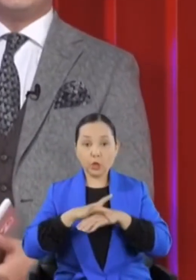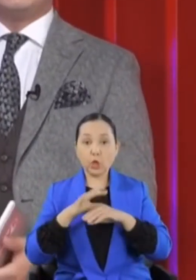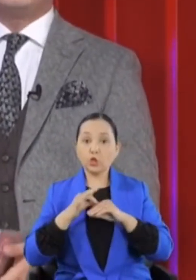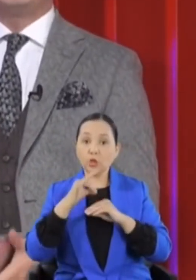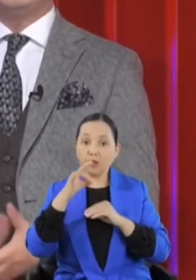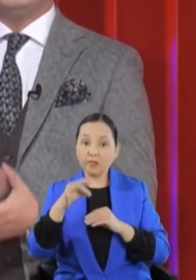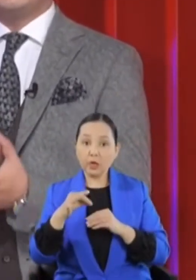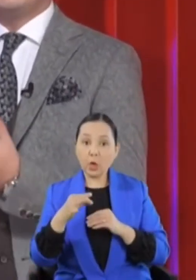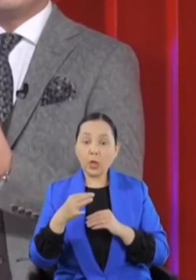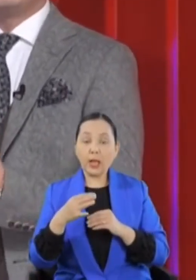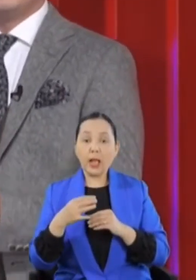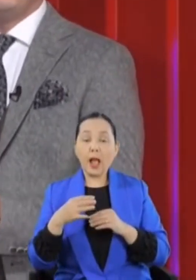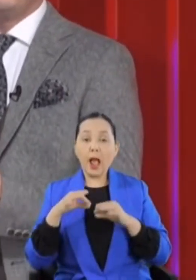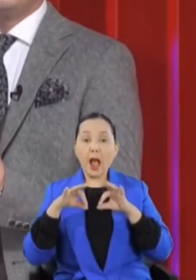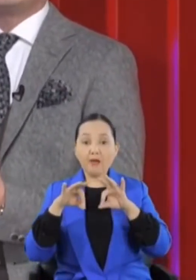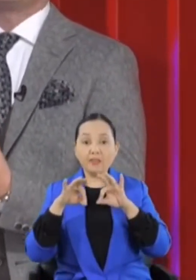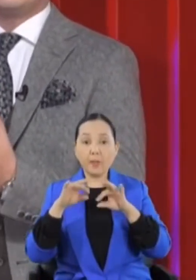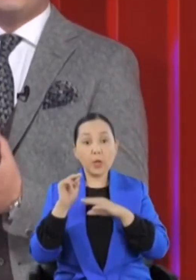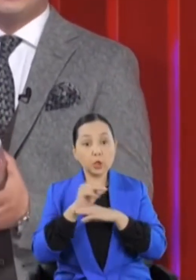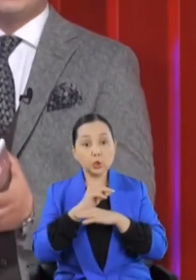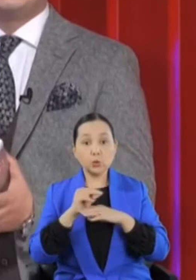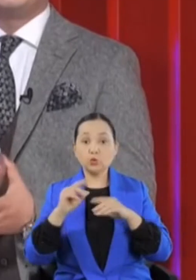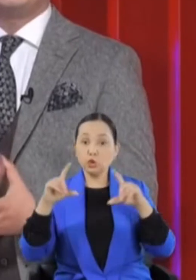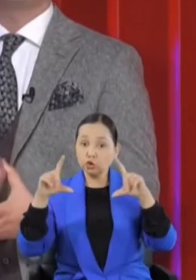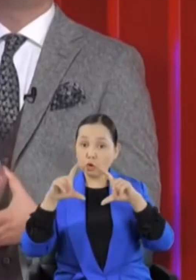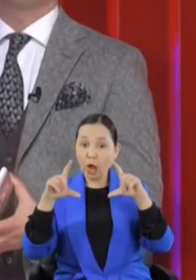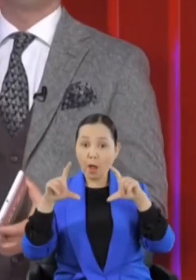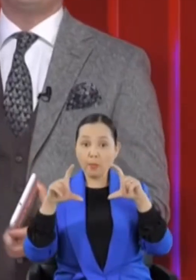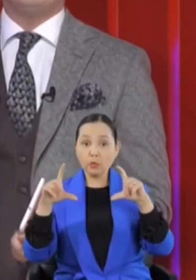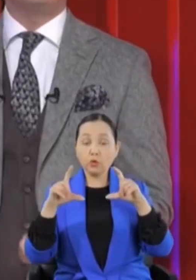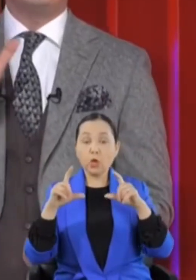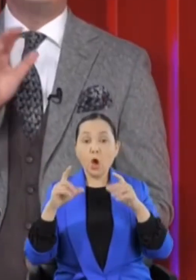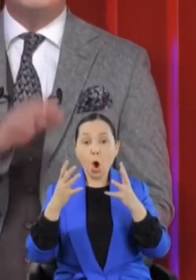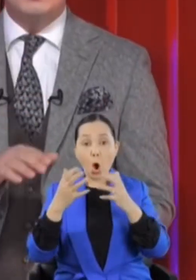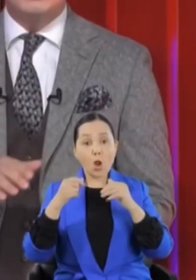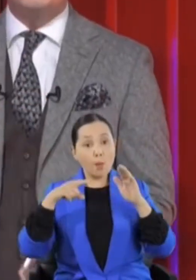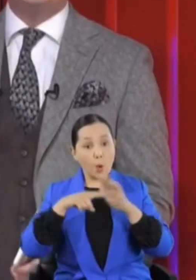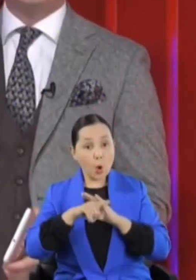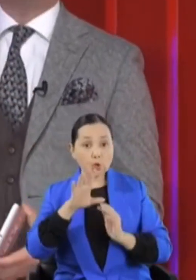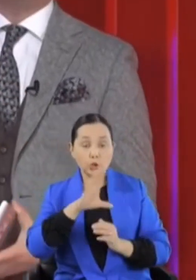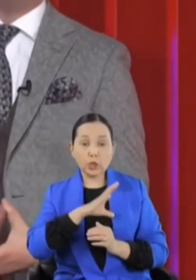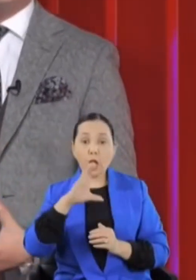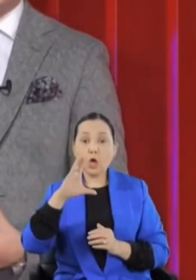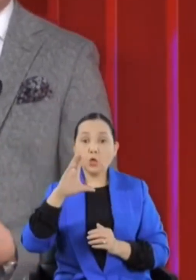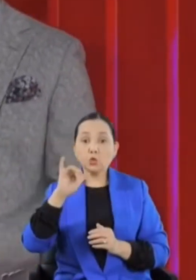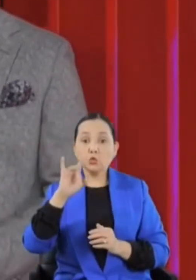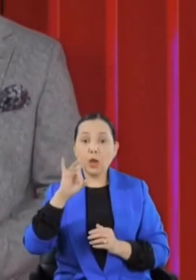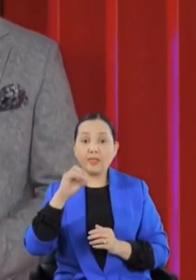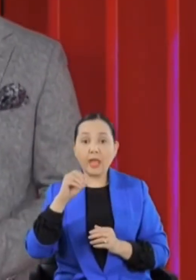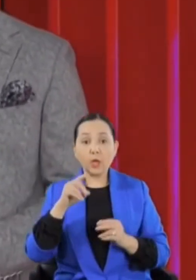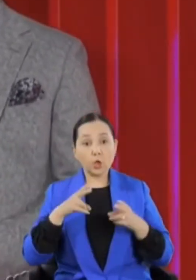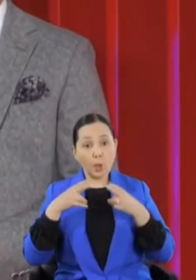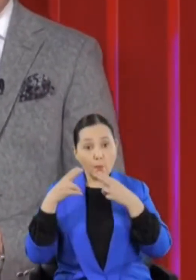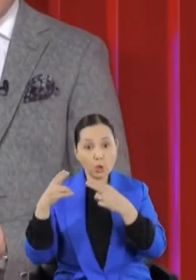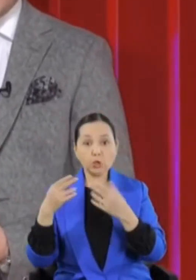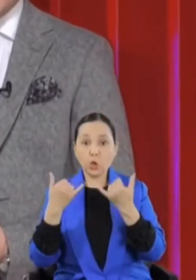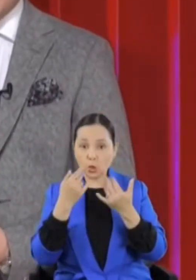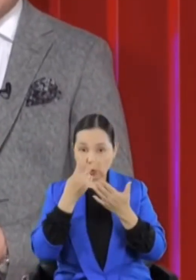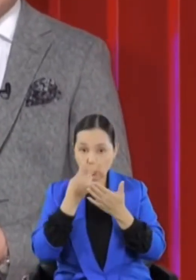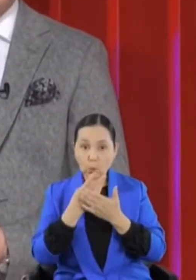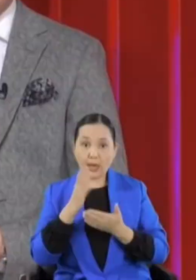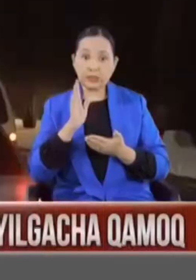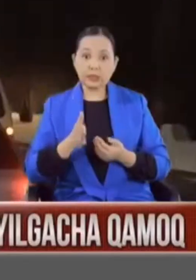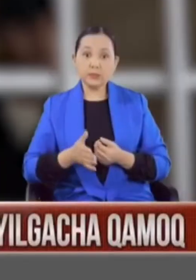Toshkent viloyatida demak avtomobil tuzatish shoxobchasidagilar avtomobilni olib qochib ketib Surxondaryoga borishgan. Hozir